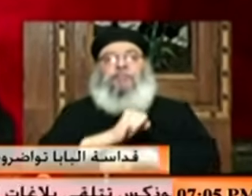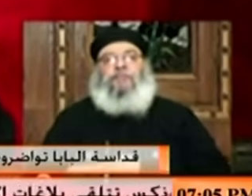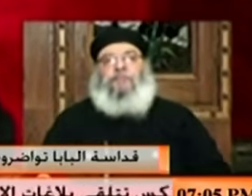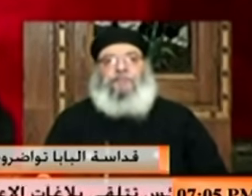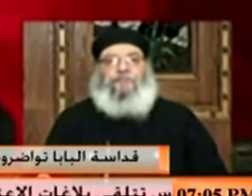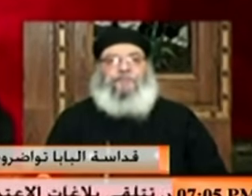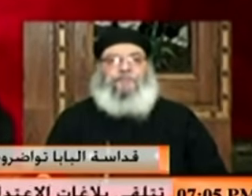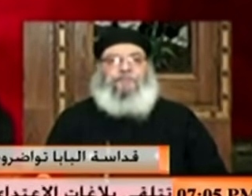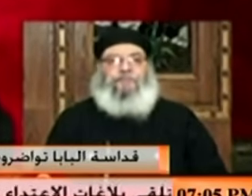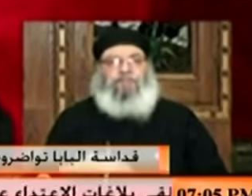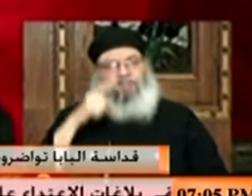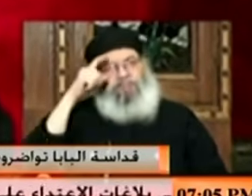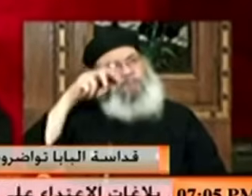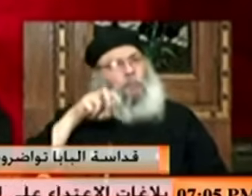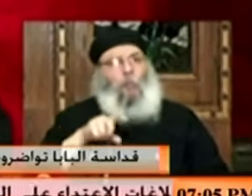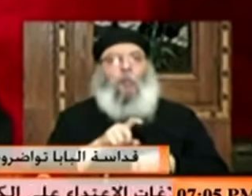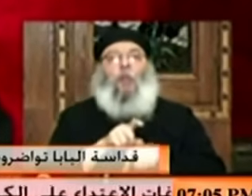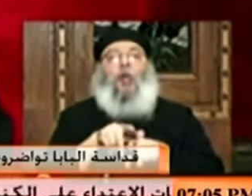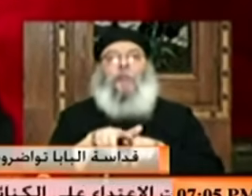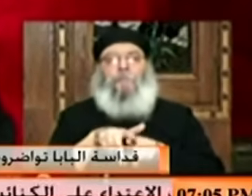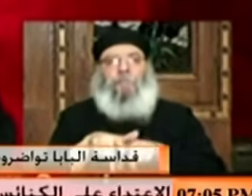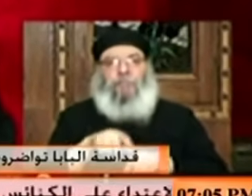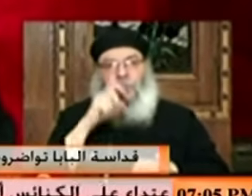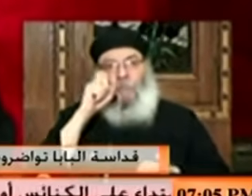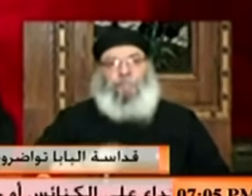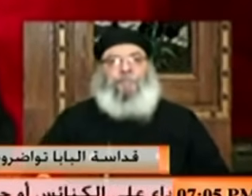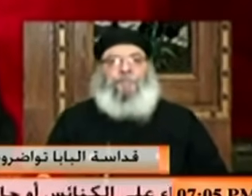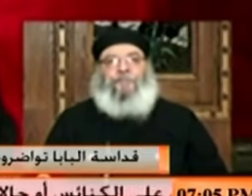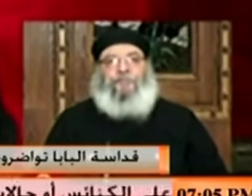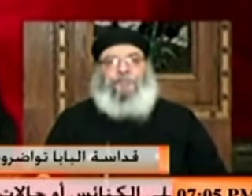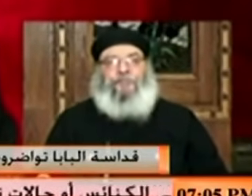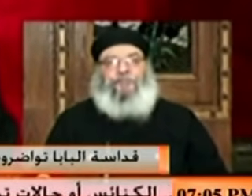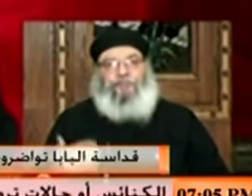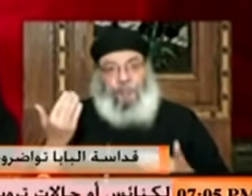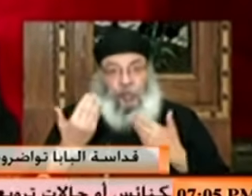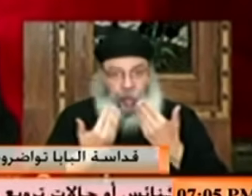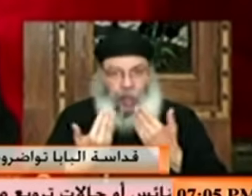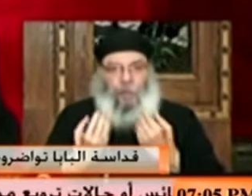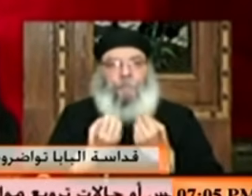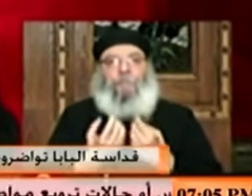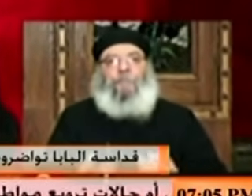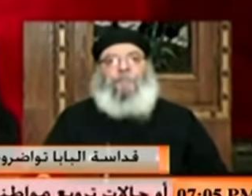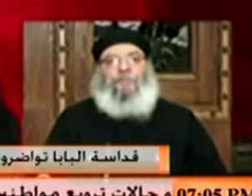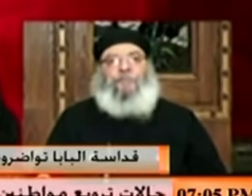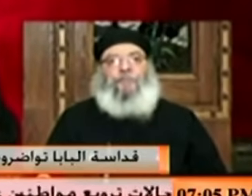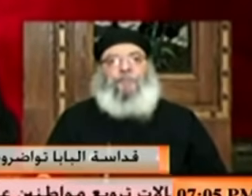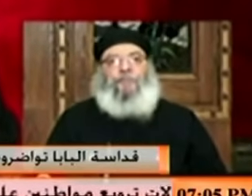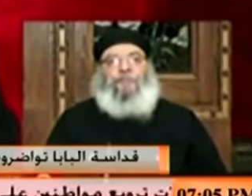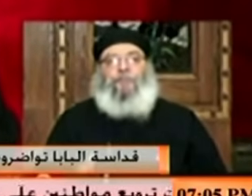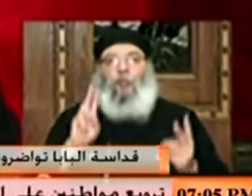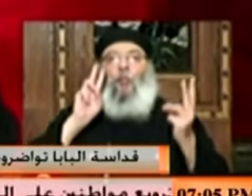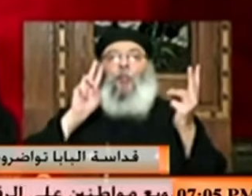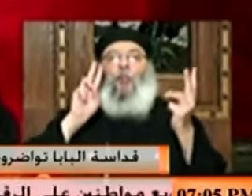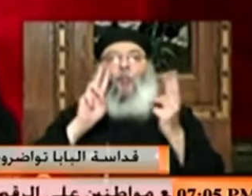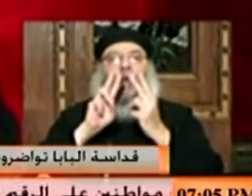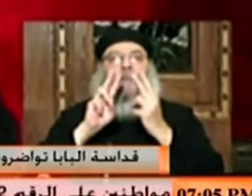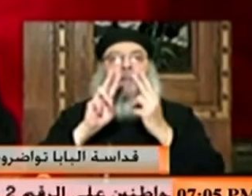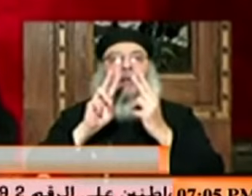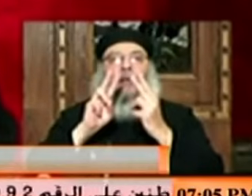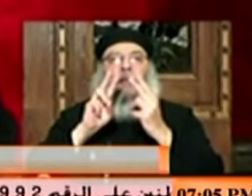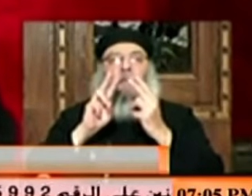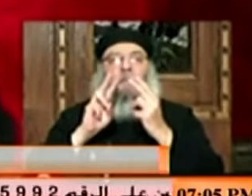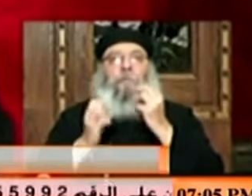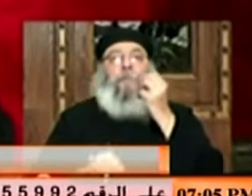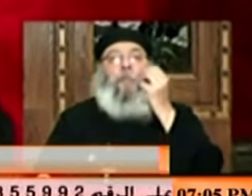الشيطان شيء مؤلم تعال نتكلم على مقابله ما بين